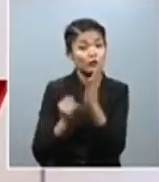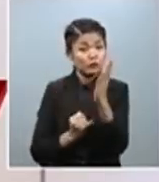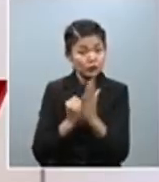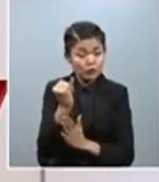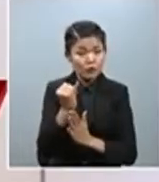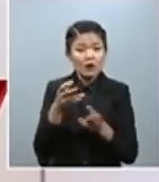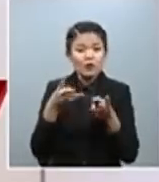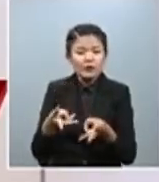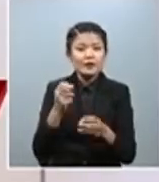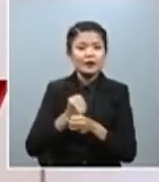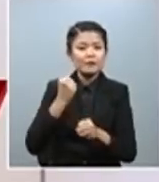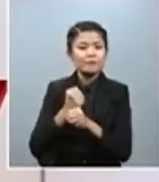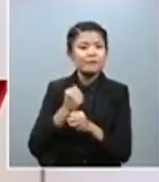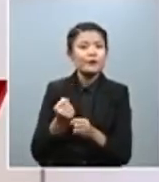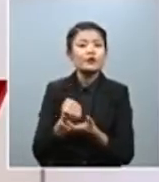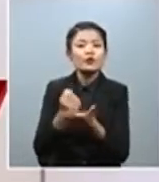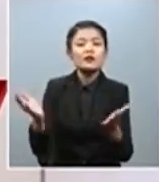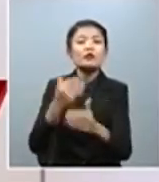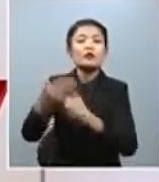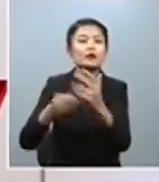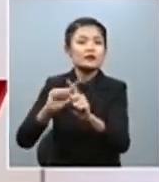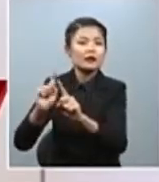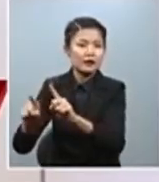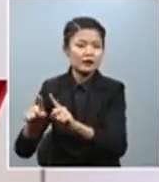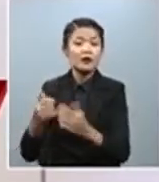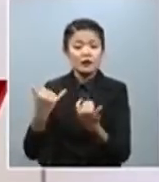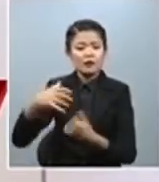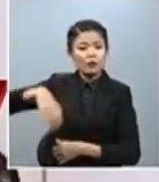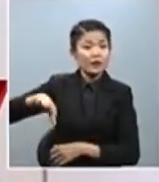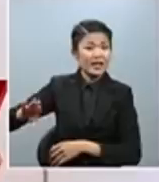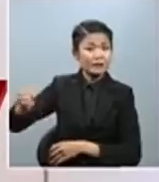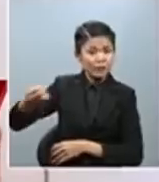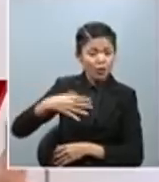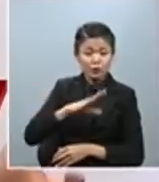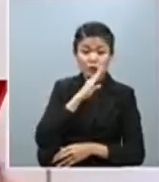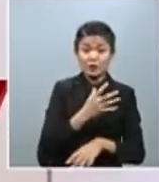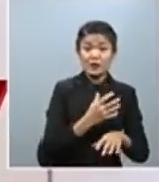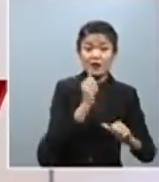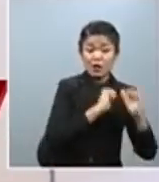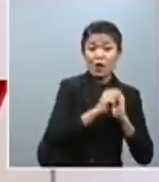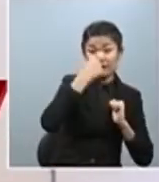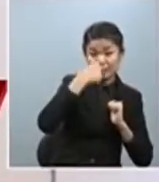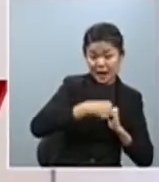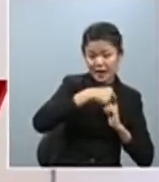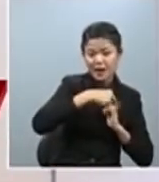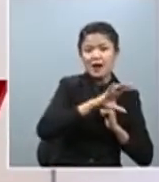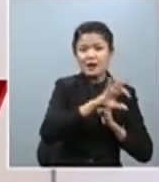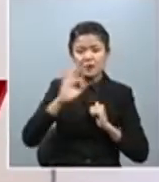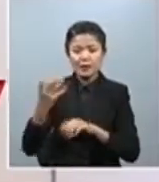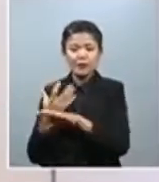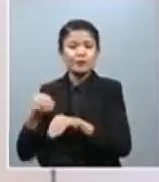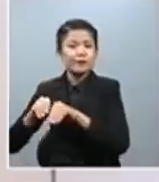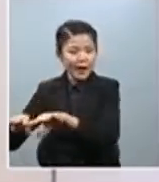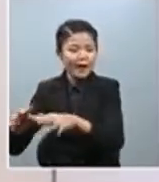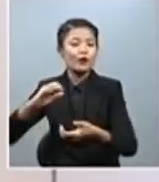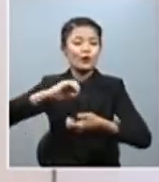มชั่นอย่างเต็มที่นะครับซึ่งทาง Tencent เนี่ยก็บอกว่าถ้าเอาคอนเทนต์ของเราไปเนี่ยก็จะให้ความร่วมมือกับทางช่อง3ด้วยนะ